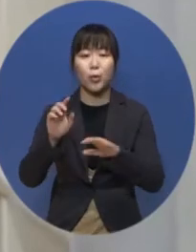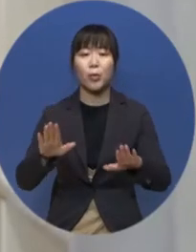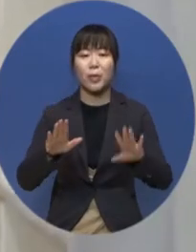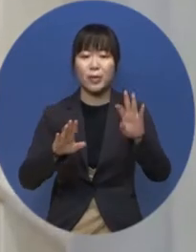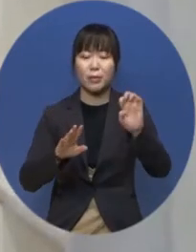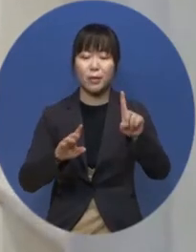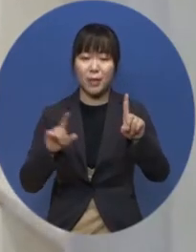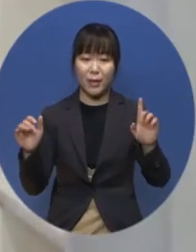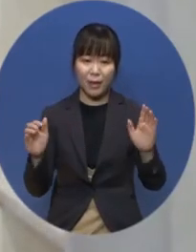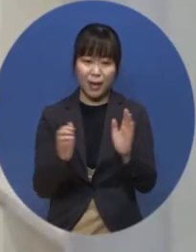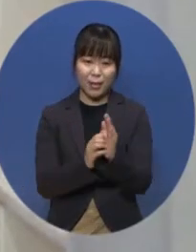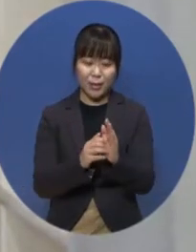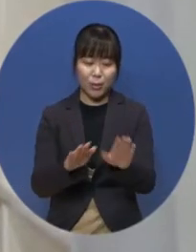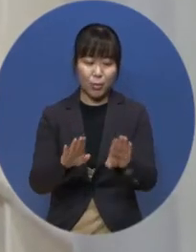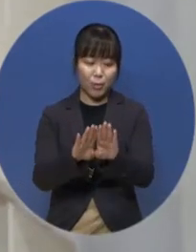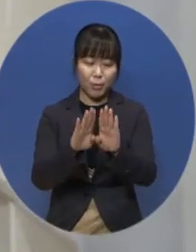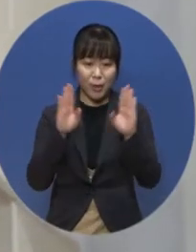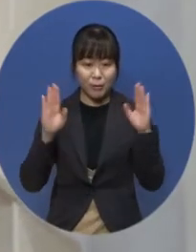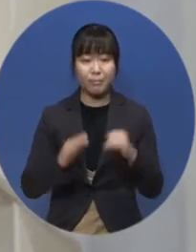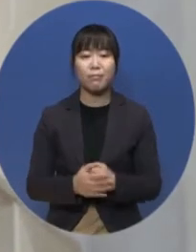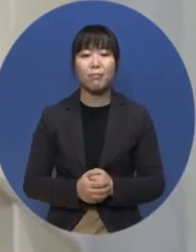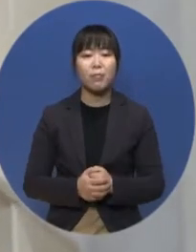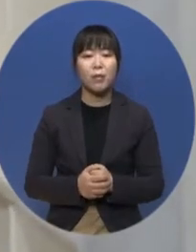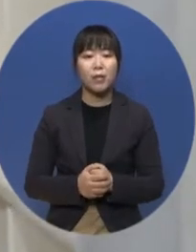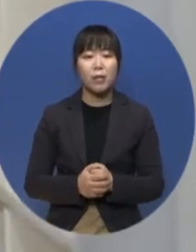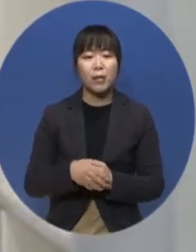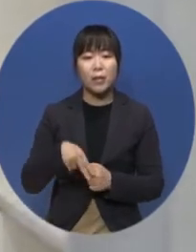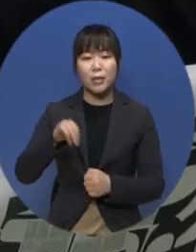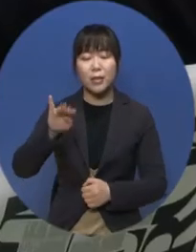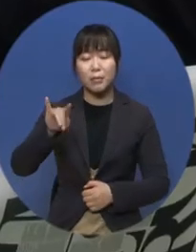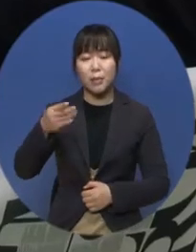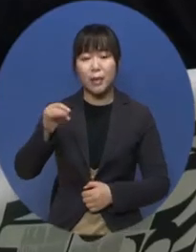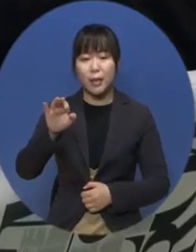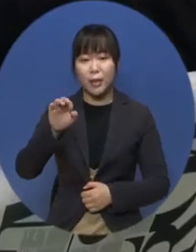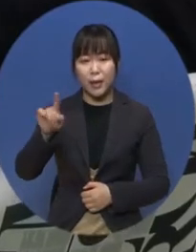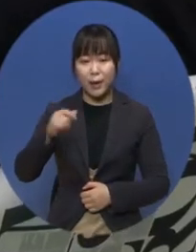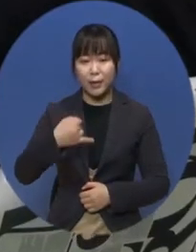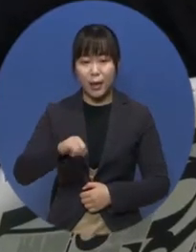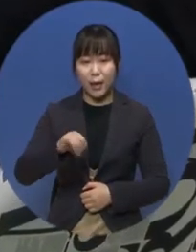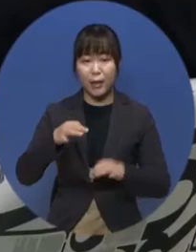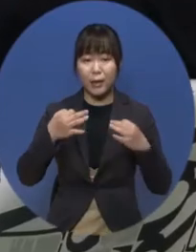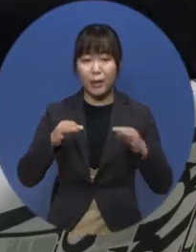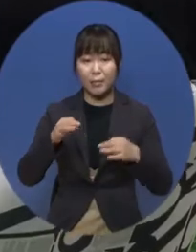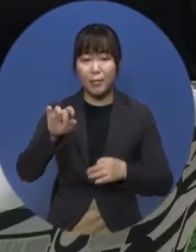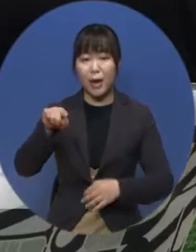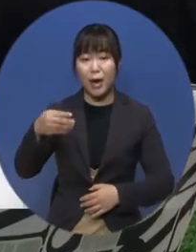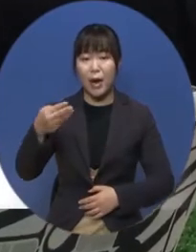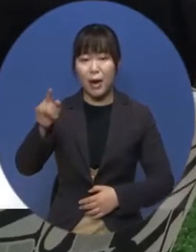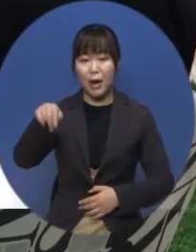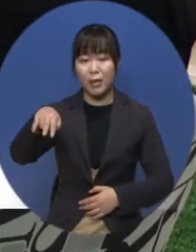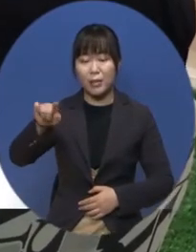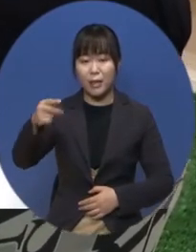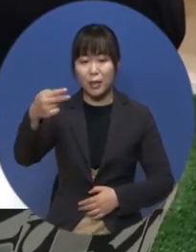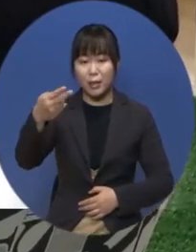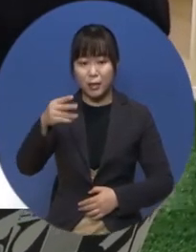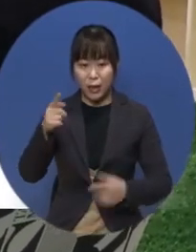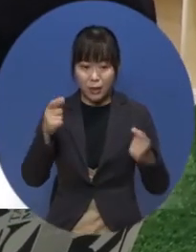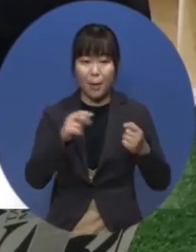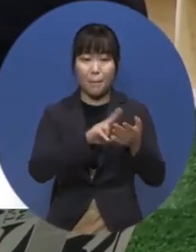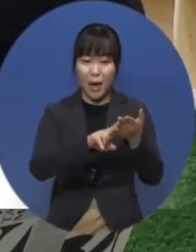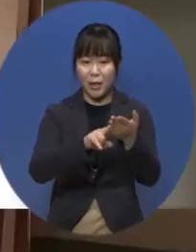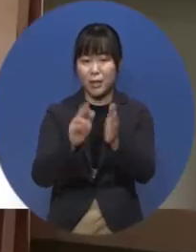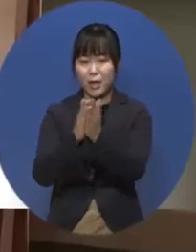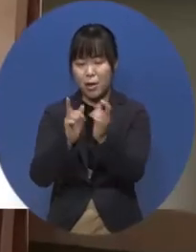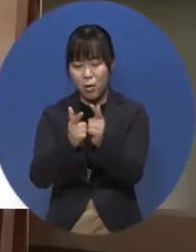31일까지 열리는 이번 전시회에는 시베리아의 달 김 알렉산드라 라는 주제로 그려낸 만화 와 책